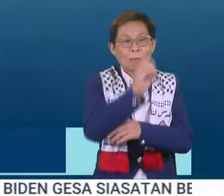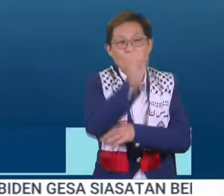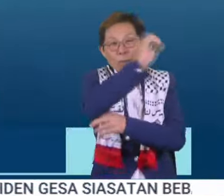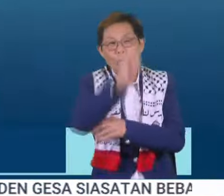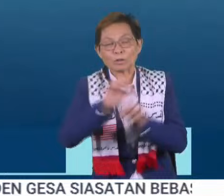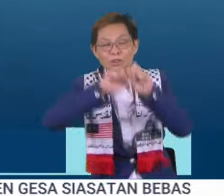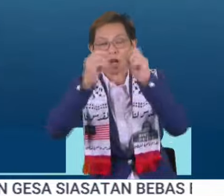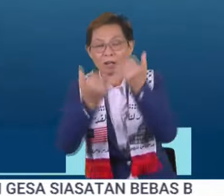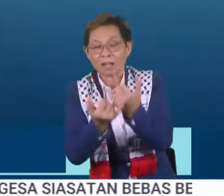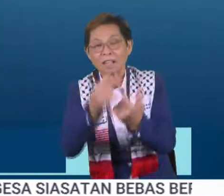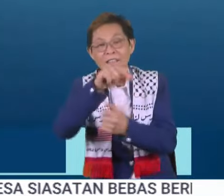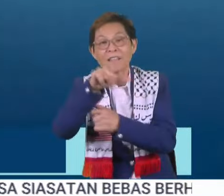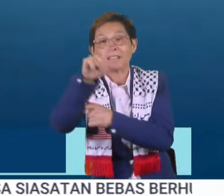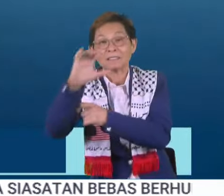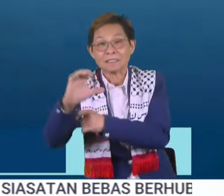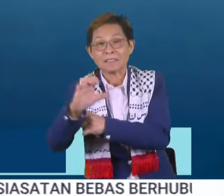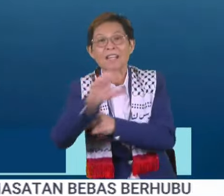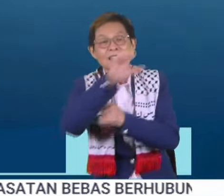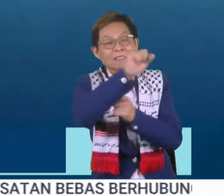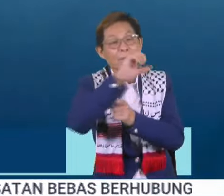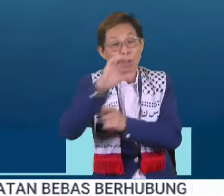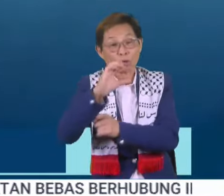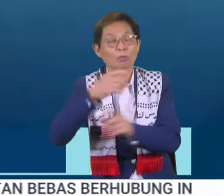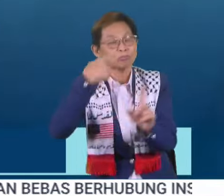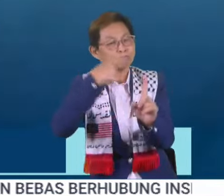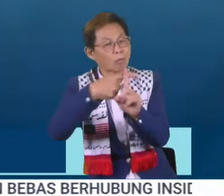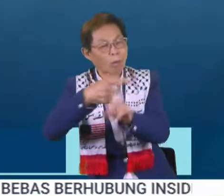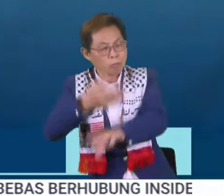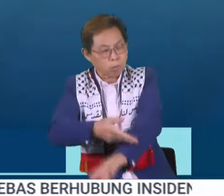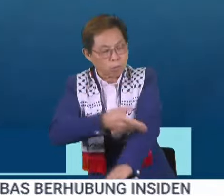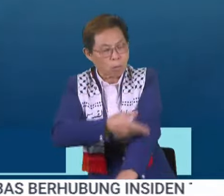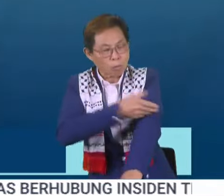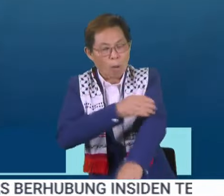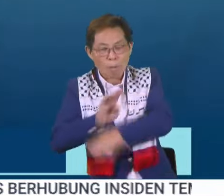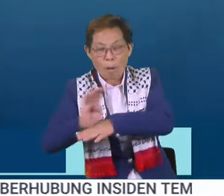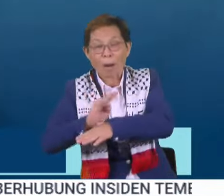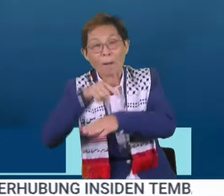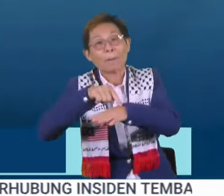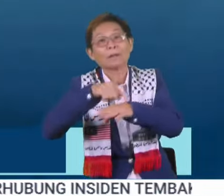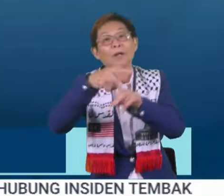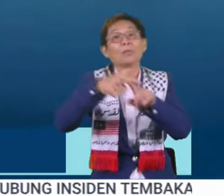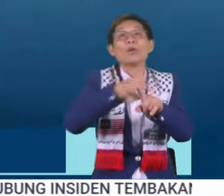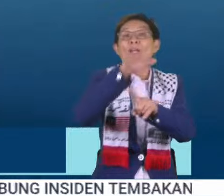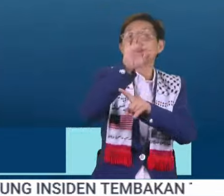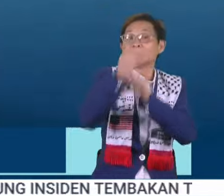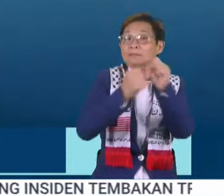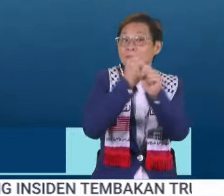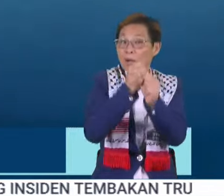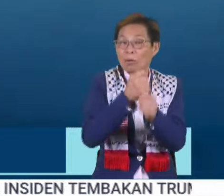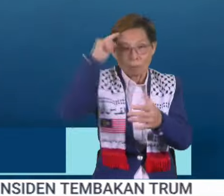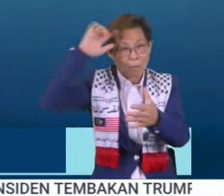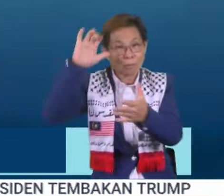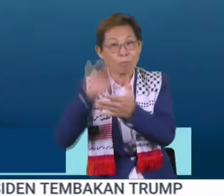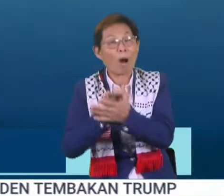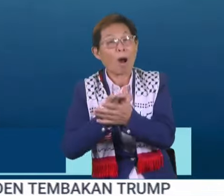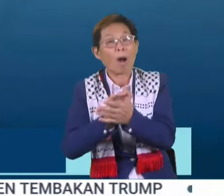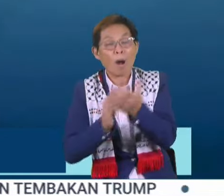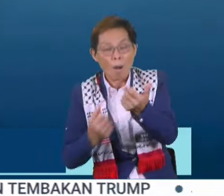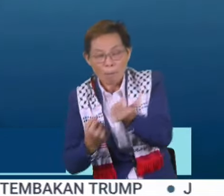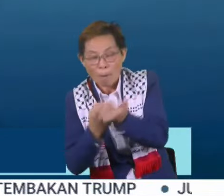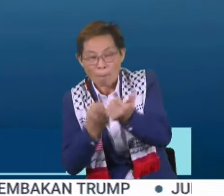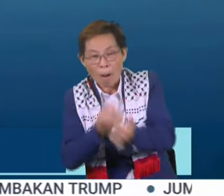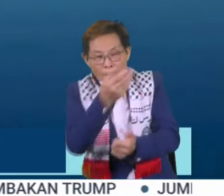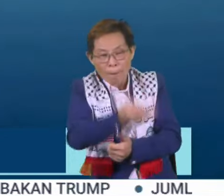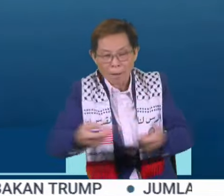60% syarikat berkaitan semikonduktor di Malaysia optimis terhadap prestasi perniagaan bagi suku ketiga tahun ini. Keyakinan didorong permintaan